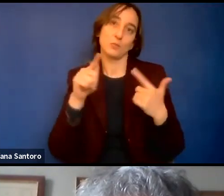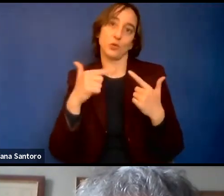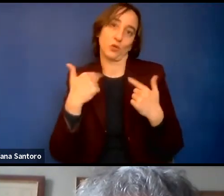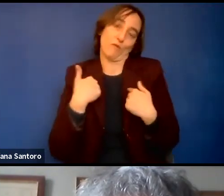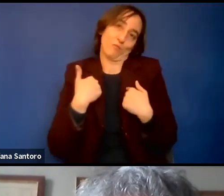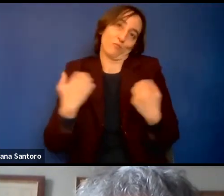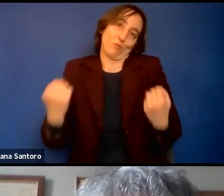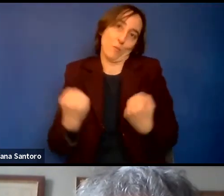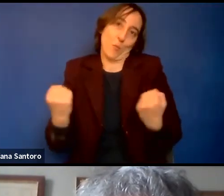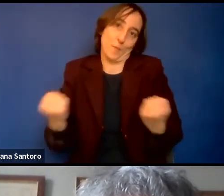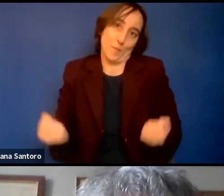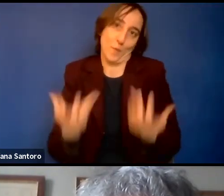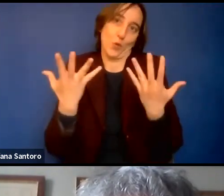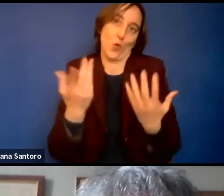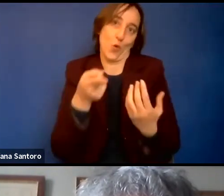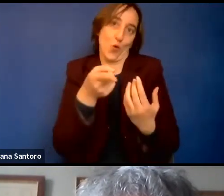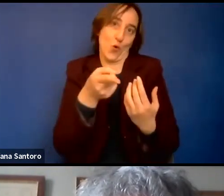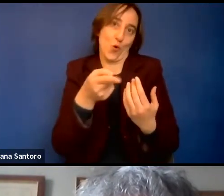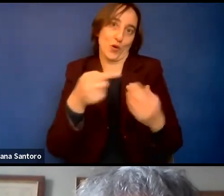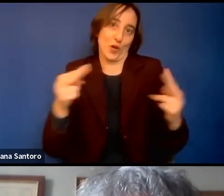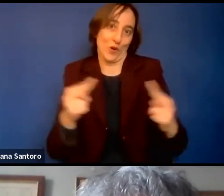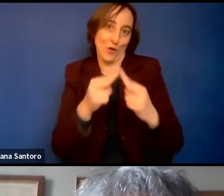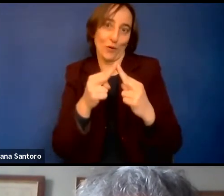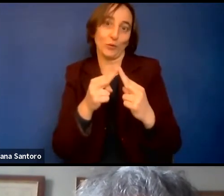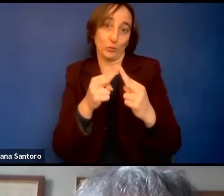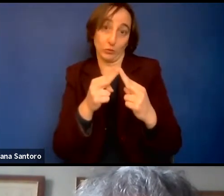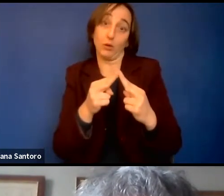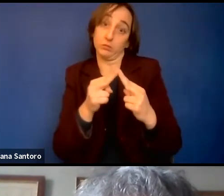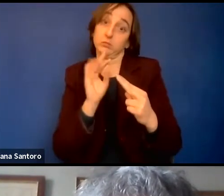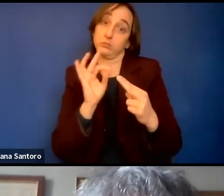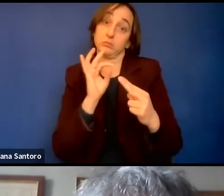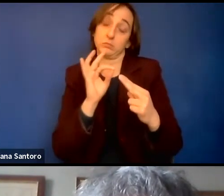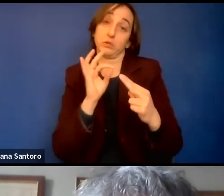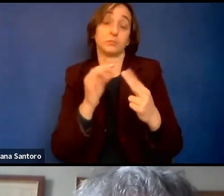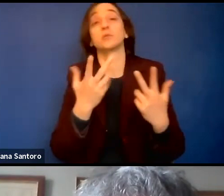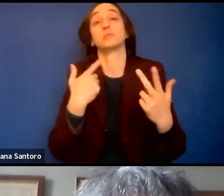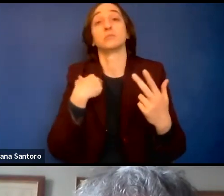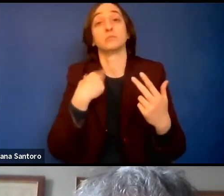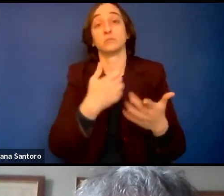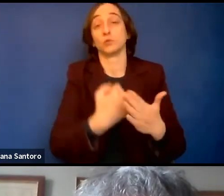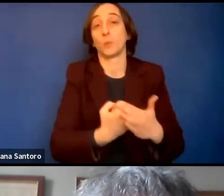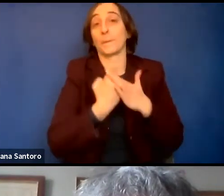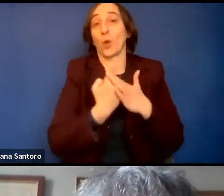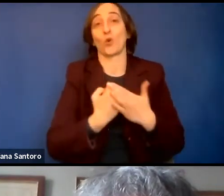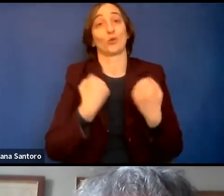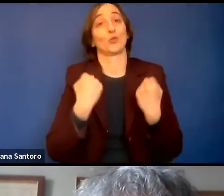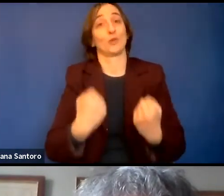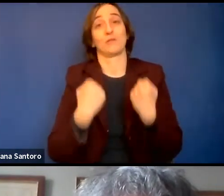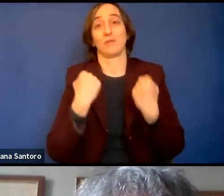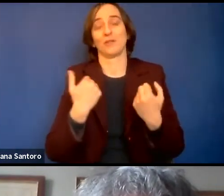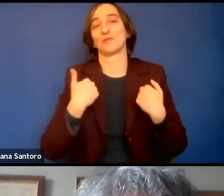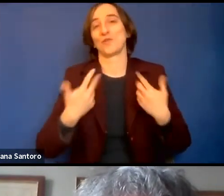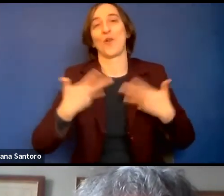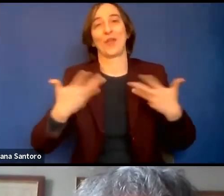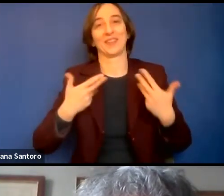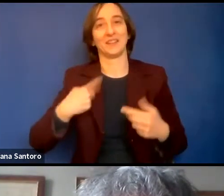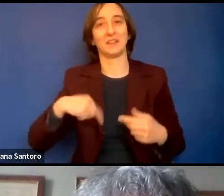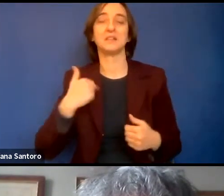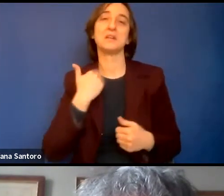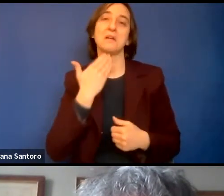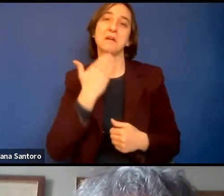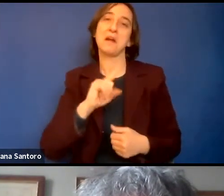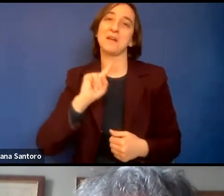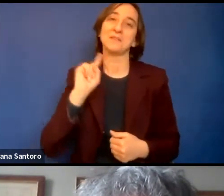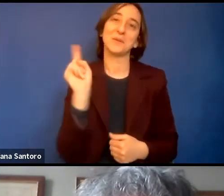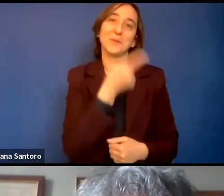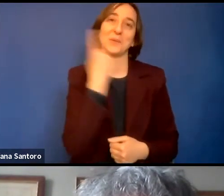un supporto imprescindibile, enorme, e quindi siamo molto contenti. Grazie a tutti i relatori, sono